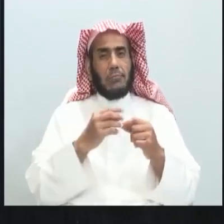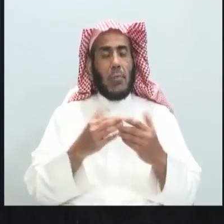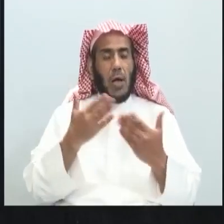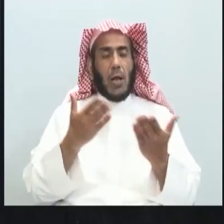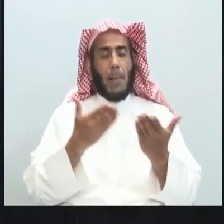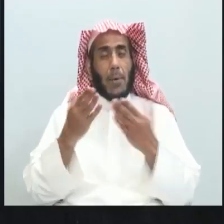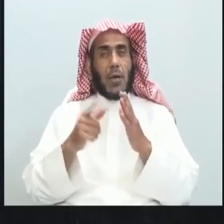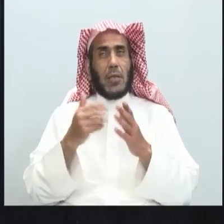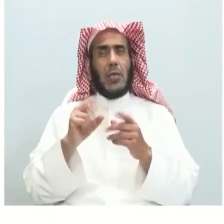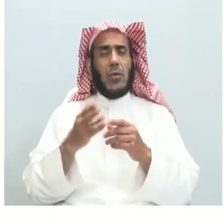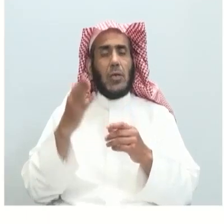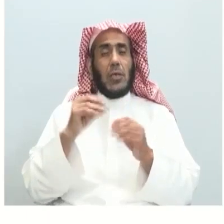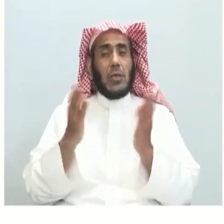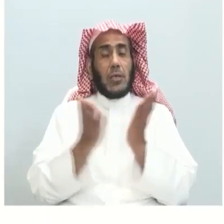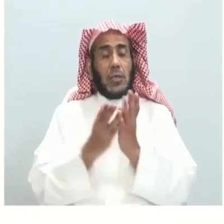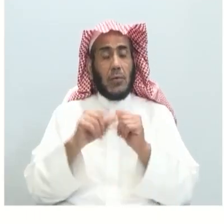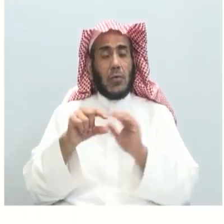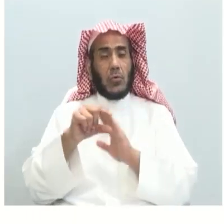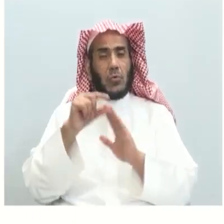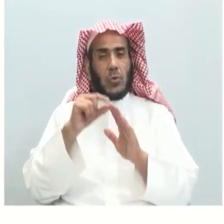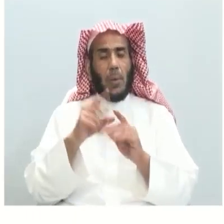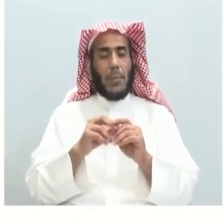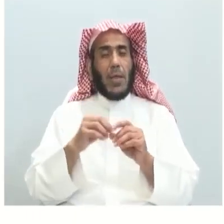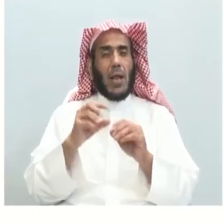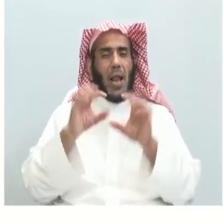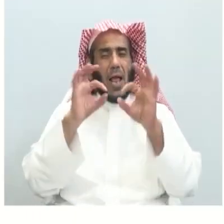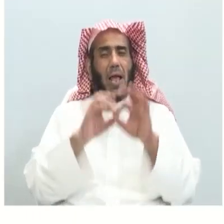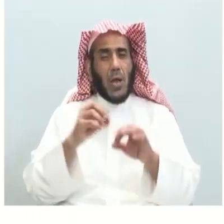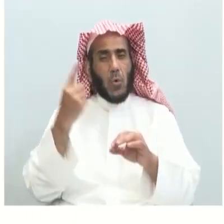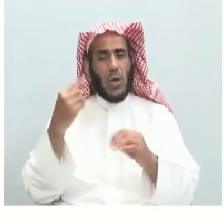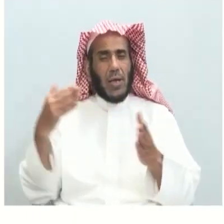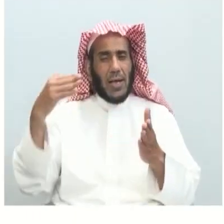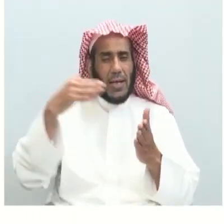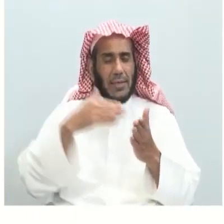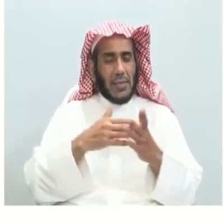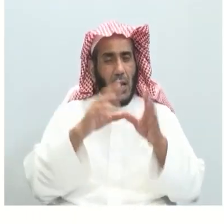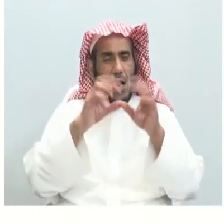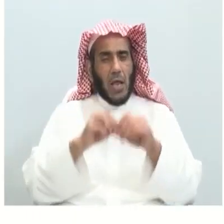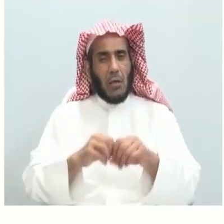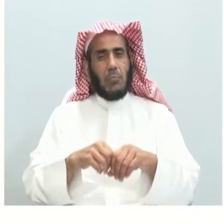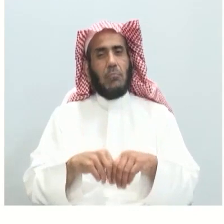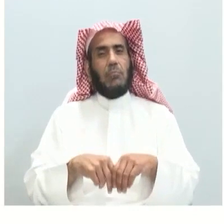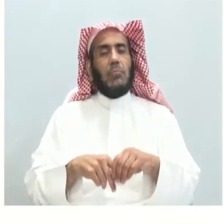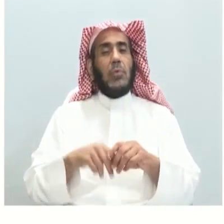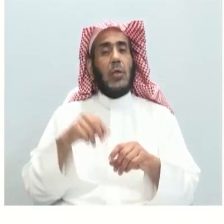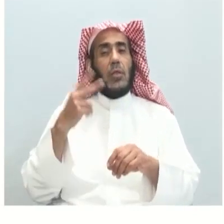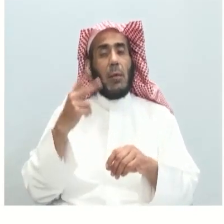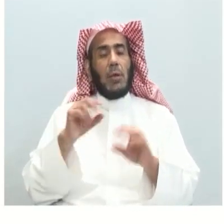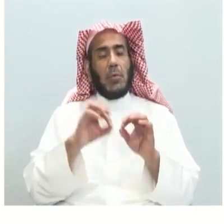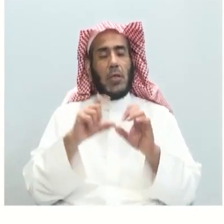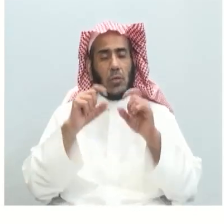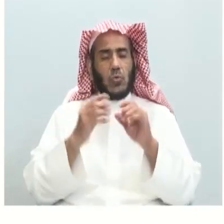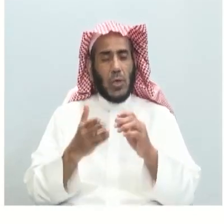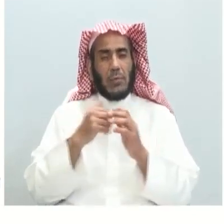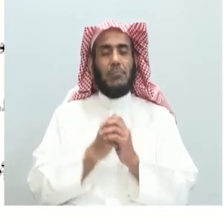بركه الله جل وعلا درسنا في هذه السوره من الايه الاولى حتى الايه الثامنه من هذه السوره